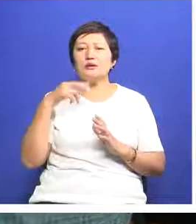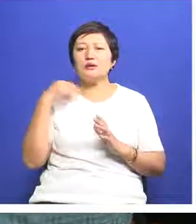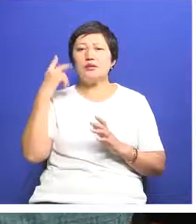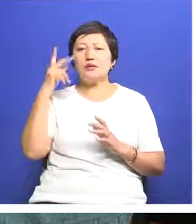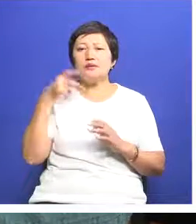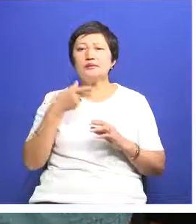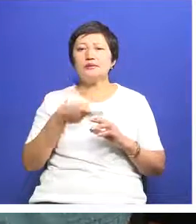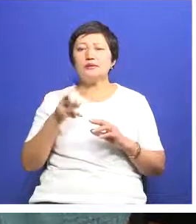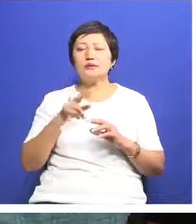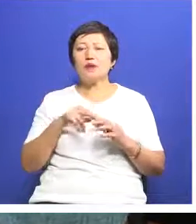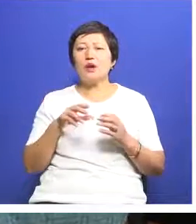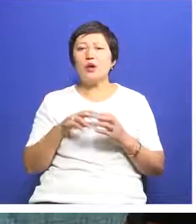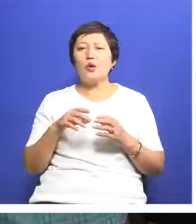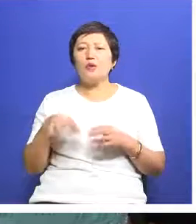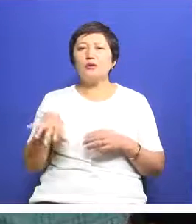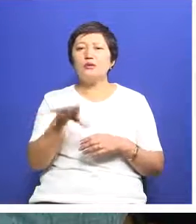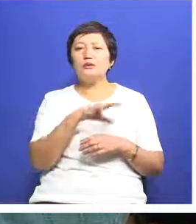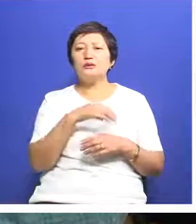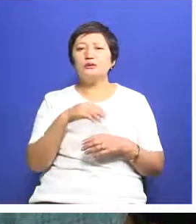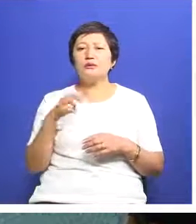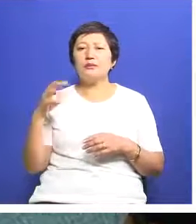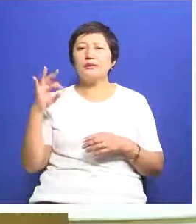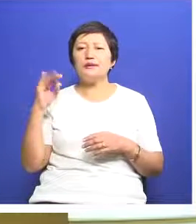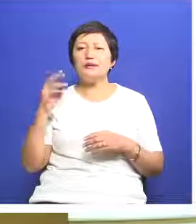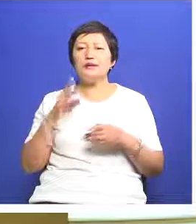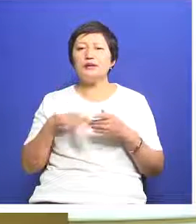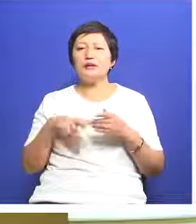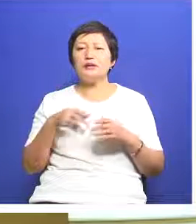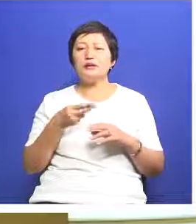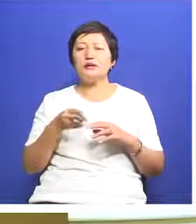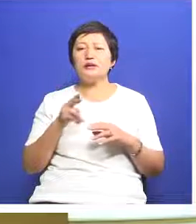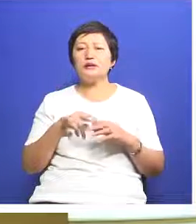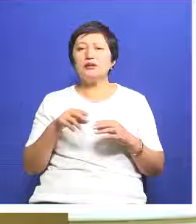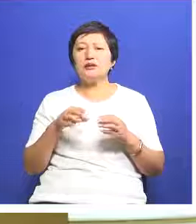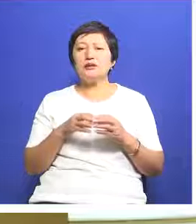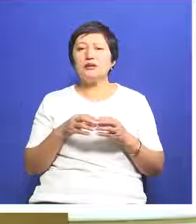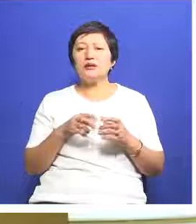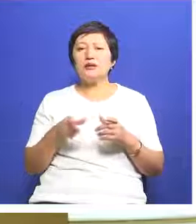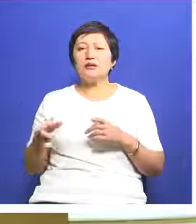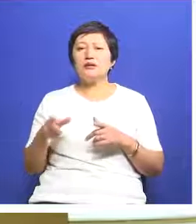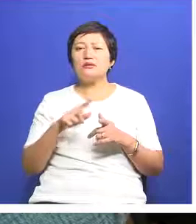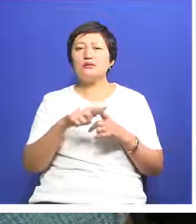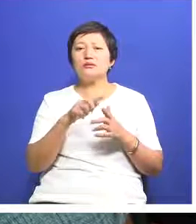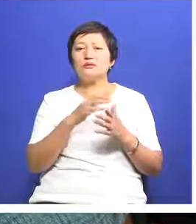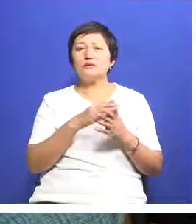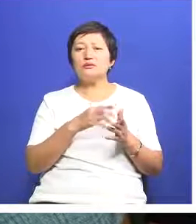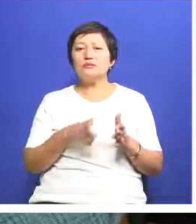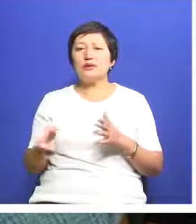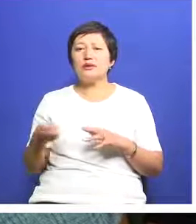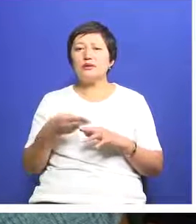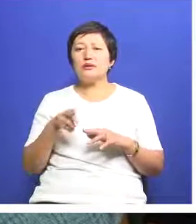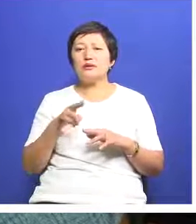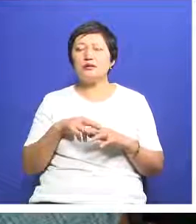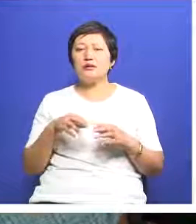Өзүңүздүн миссияңыз аякталганга дейин эмне жоспар? Кандай жоспарыңыз бар? Аякталганга дейинки жоспар сол